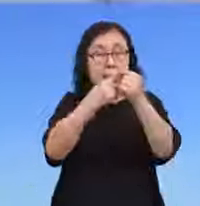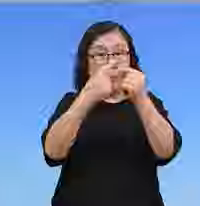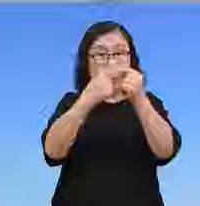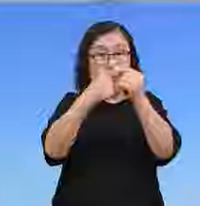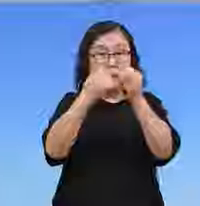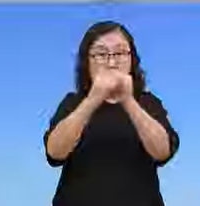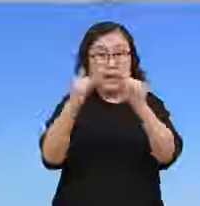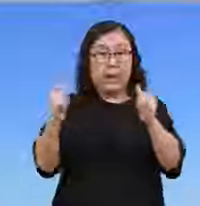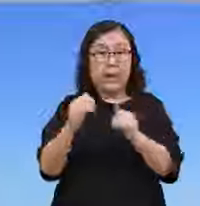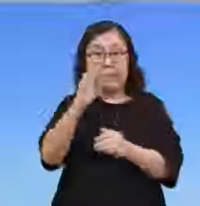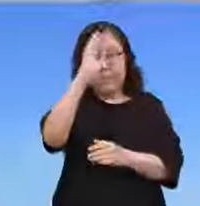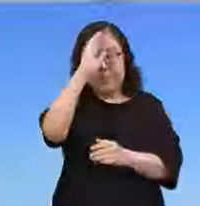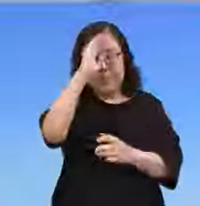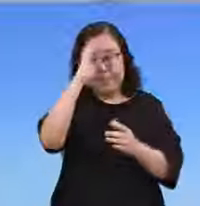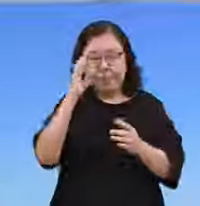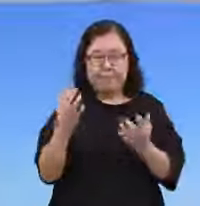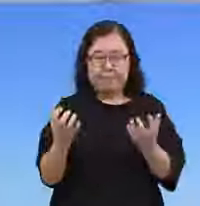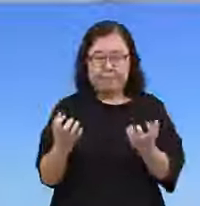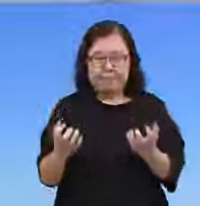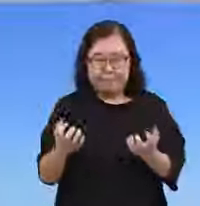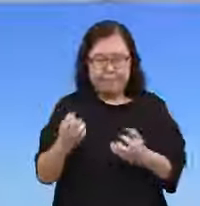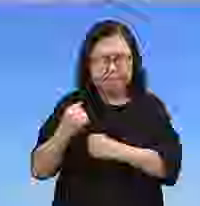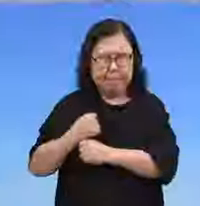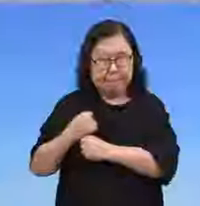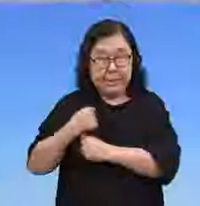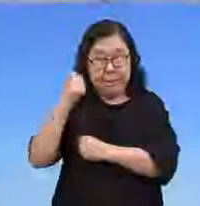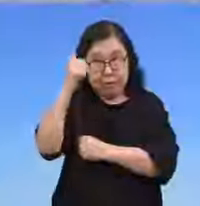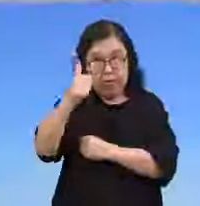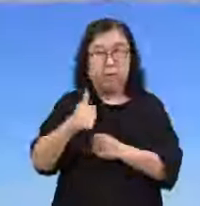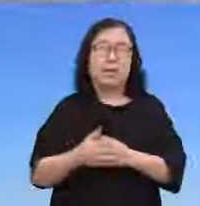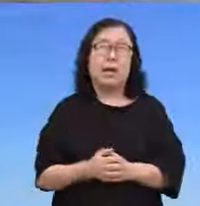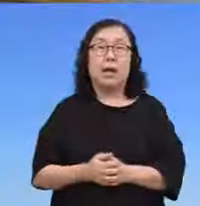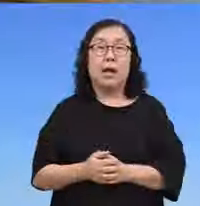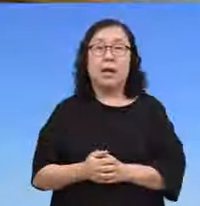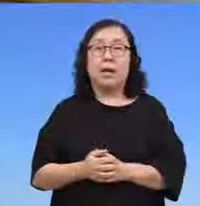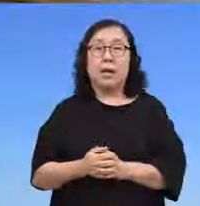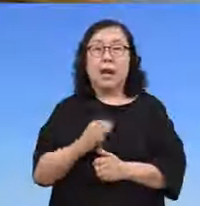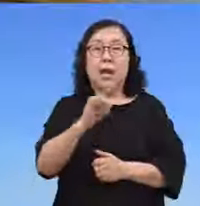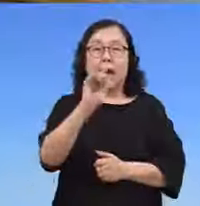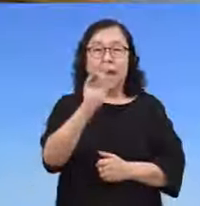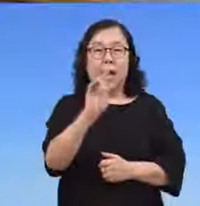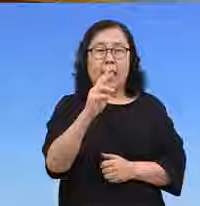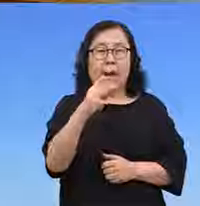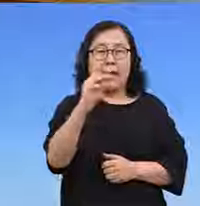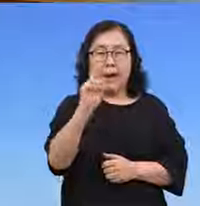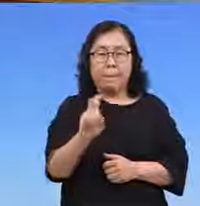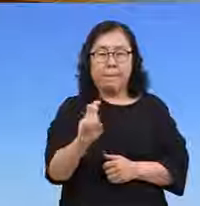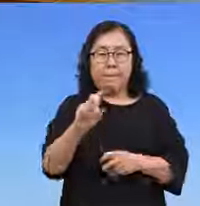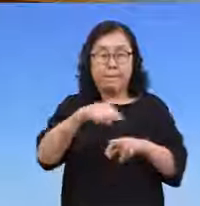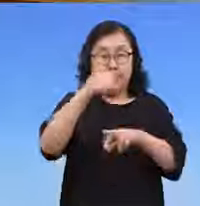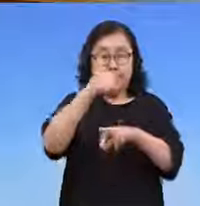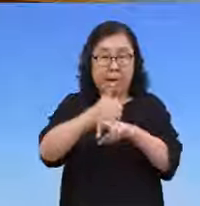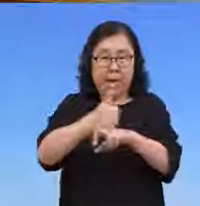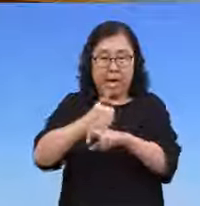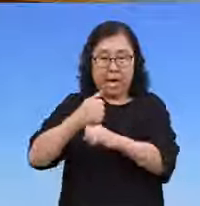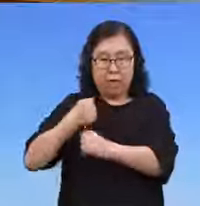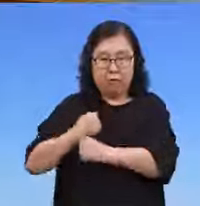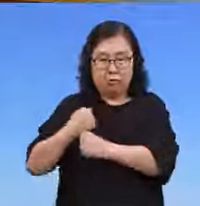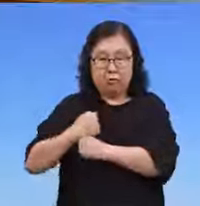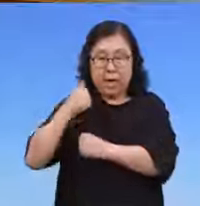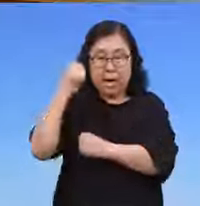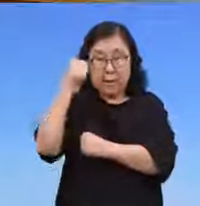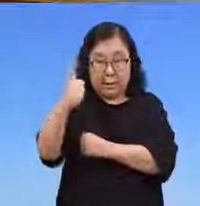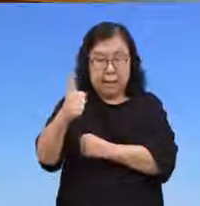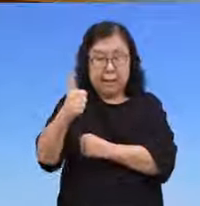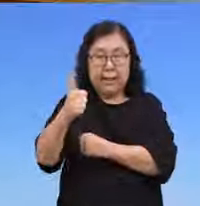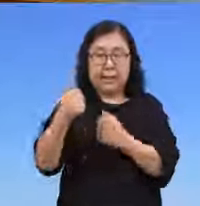인물이 첫 번째 인물이 나만 장군입니다. 자, 열왕기하 5장 1절입니다. 아람 왕의 군대 장관 나아만은 그의